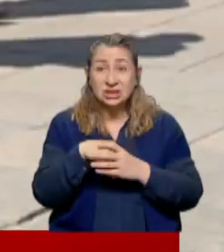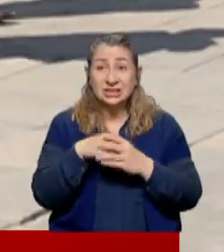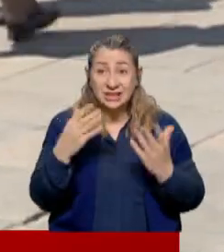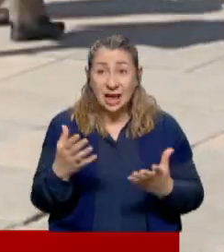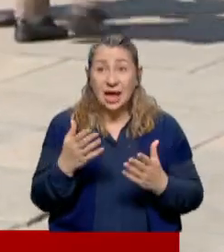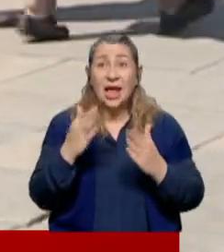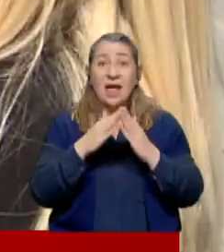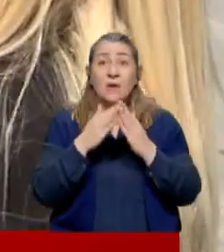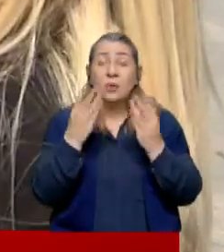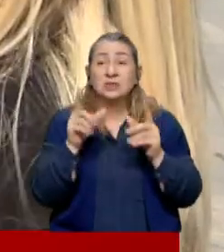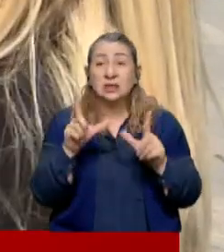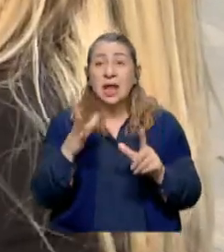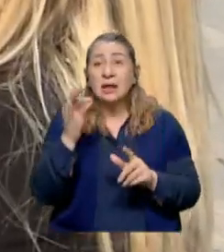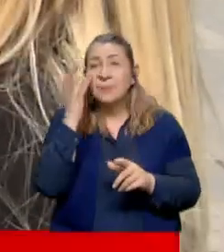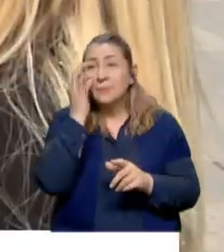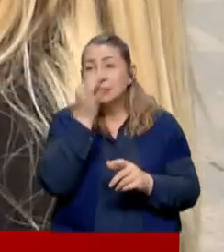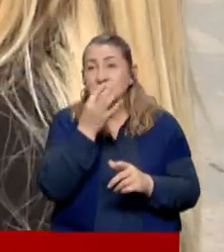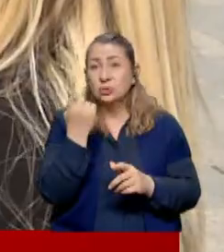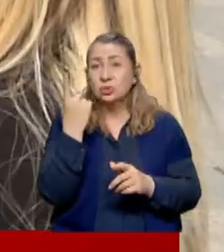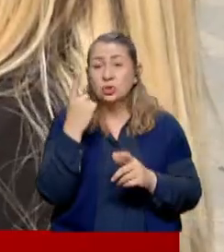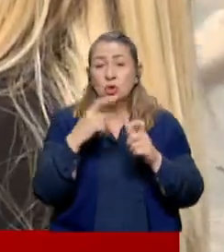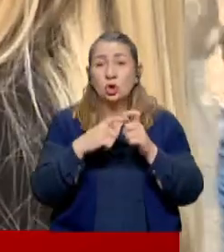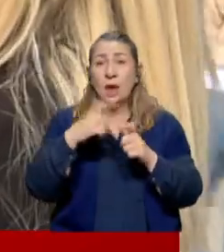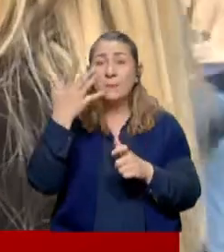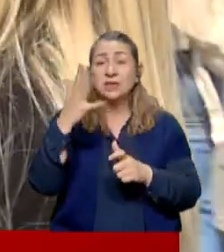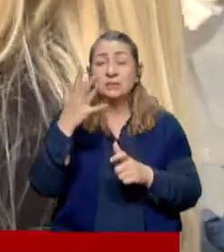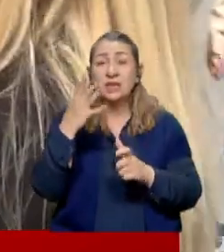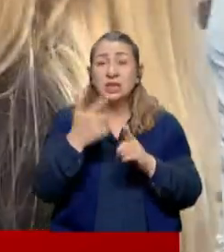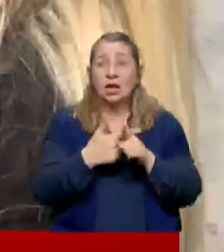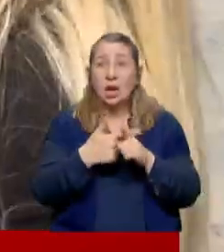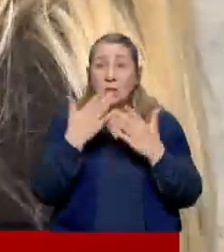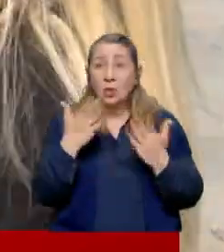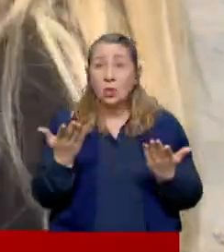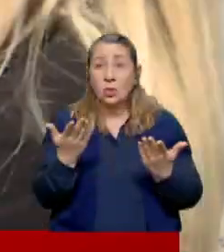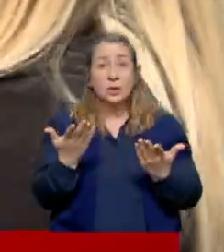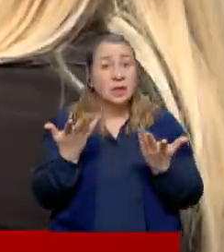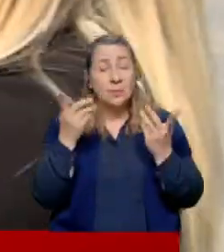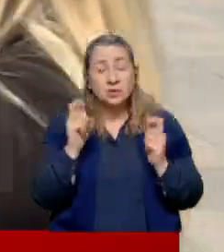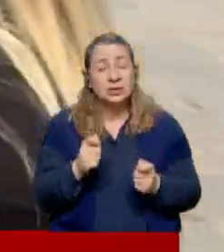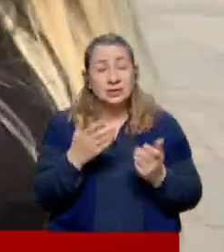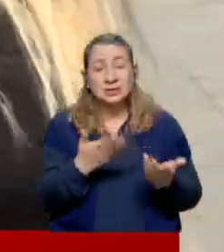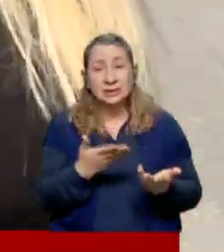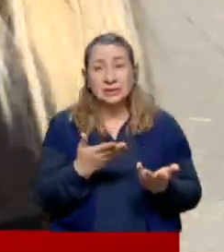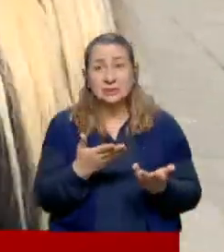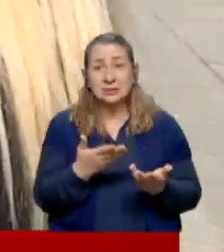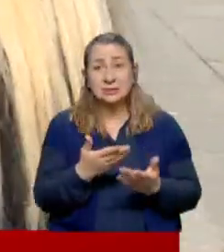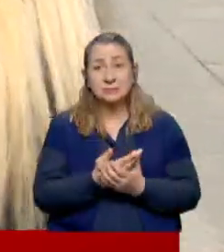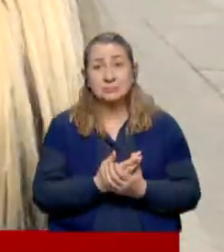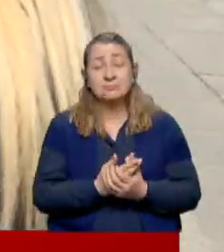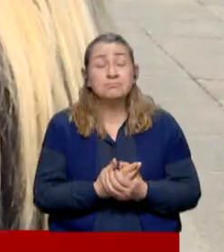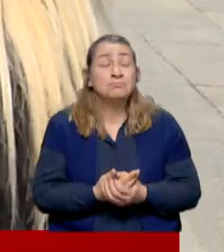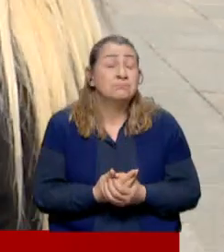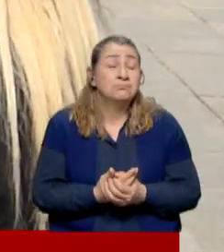de barınması. En basit gün görende 5000 liradan aşağı kira yok. Ne yapacaksınız peki bu durumda?